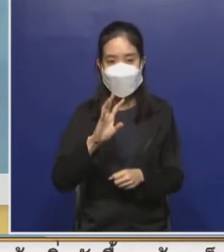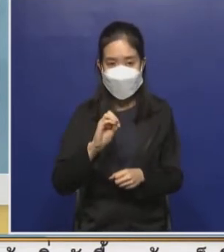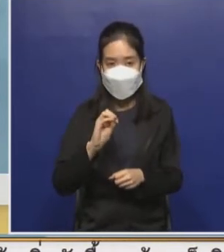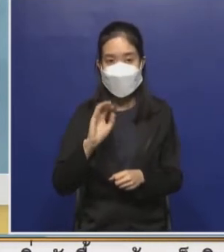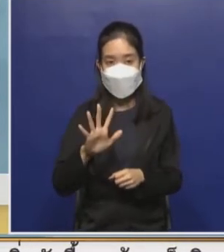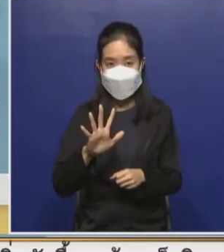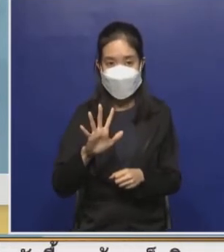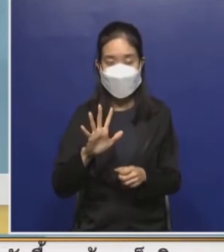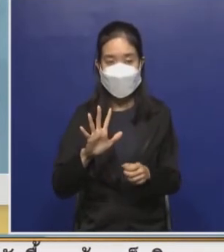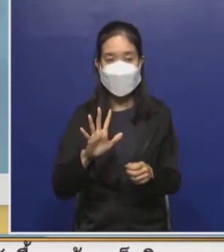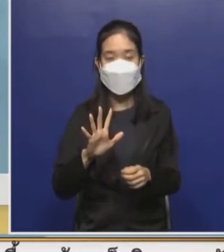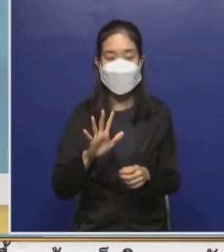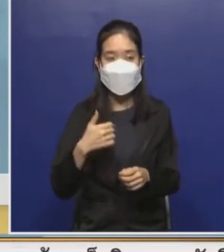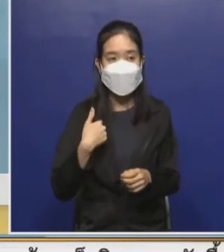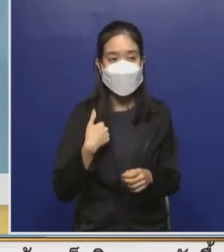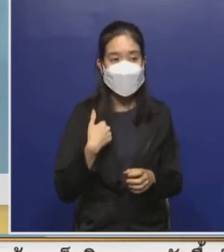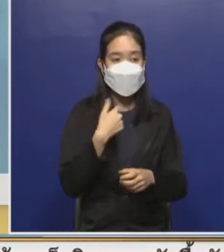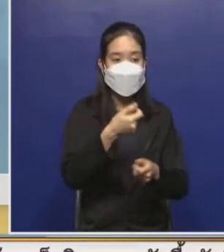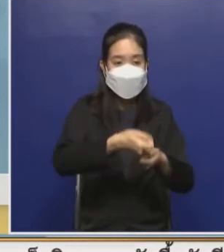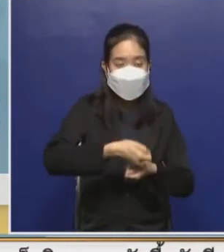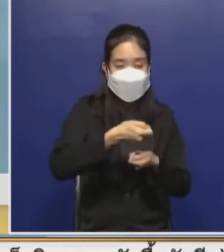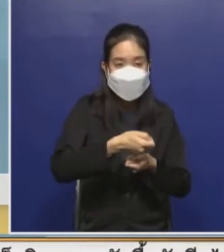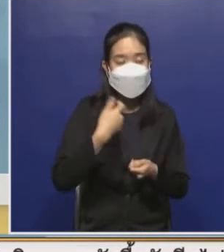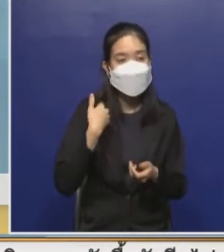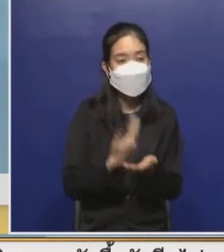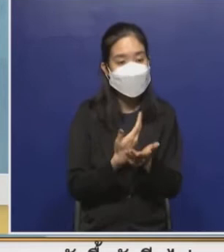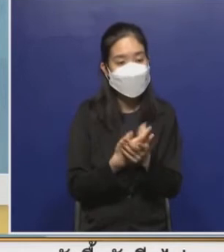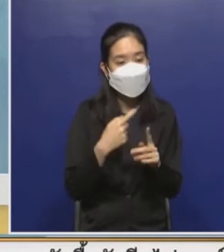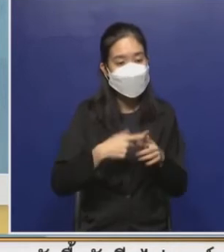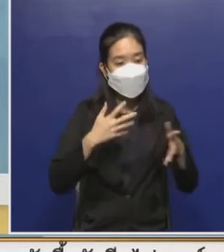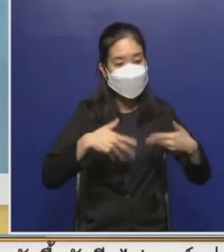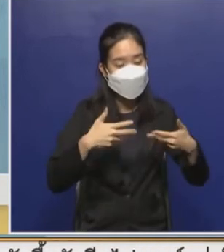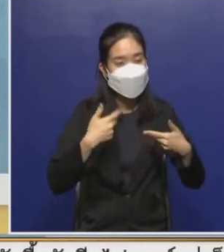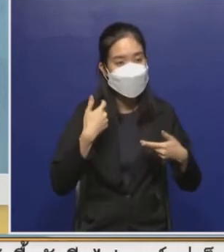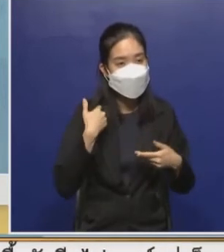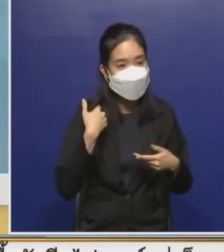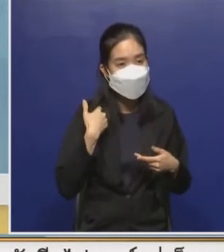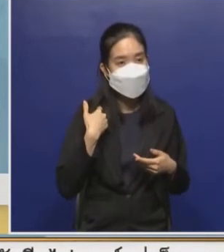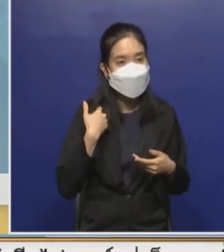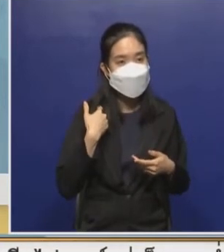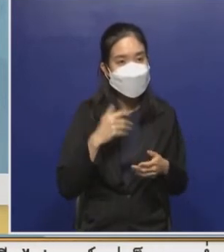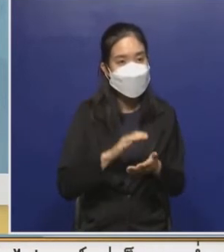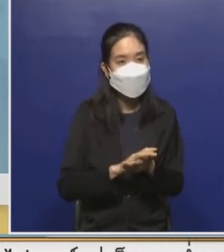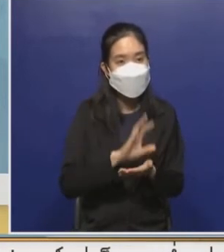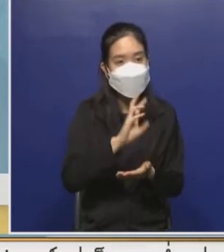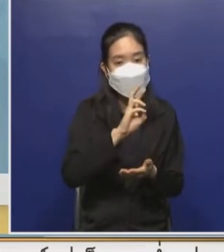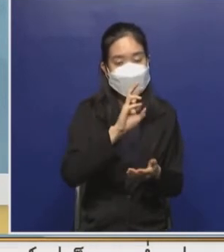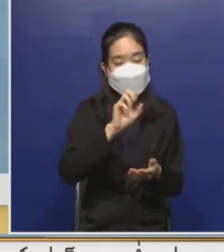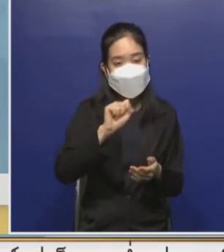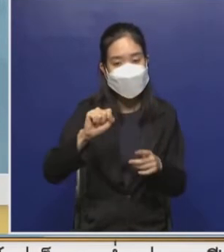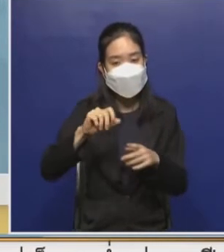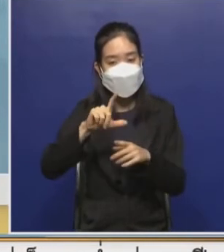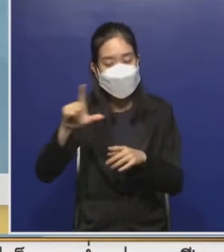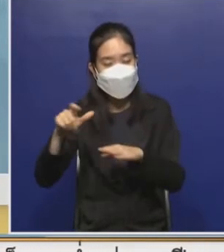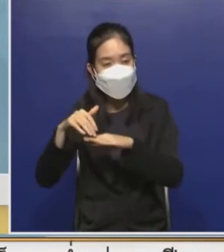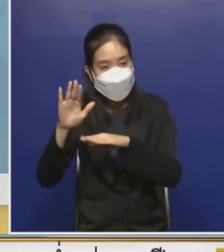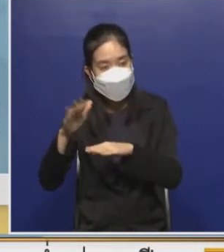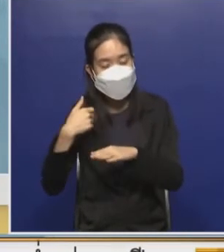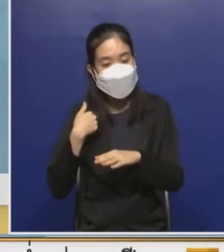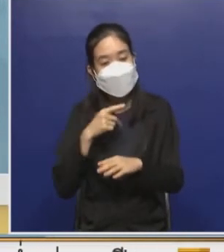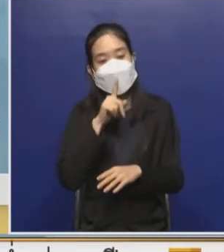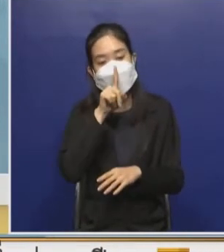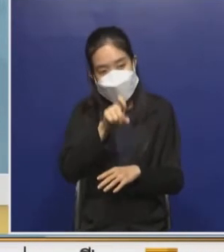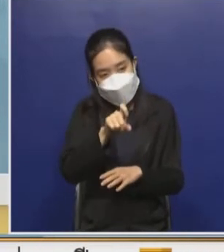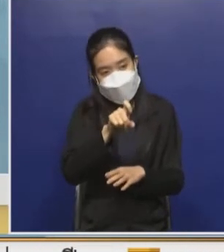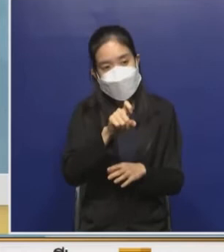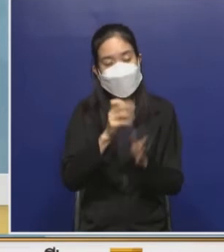งเกษตจะมงประมาณถึง 11126.5 ล้านผมถามว่าจะทำให้เกษตรกร